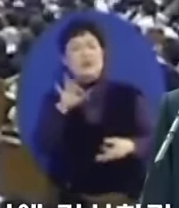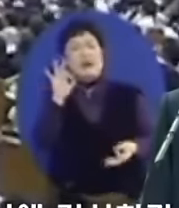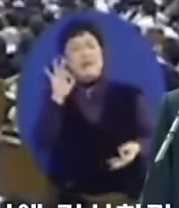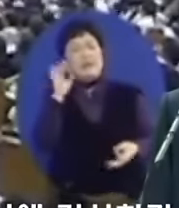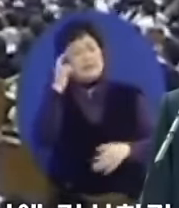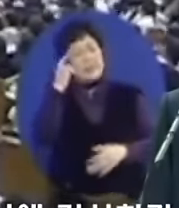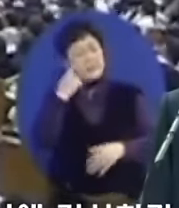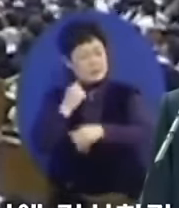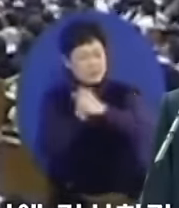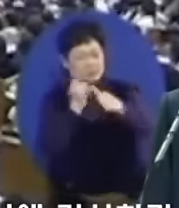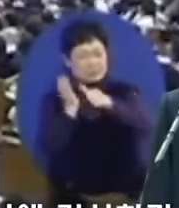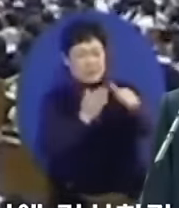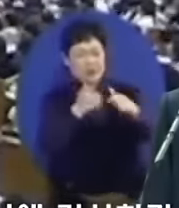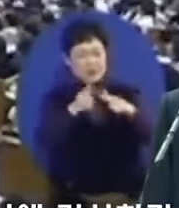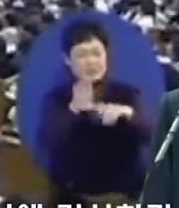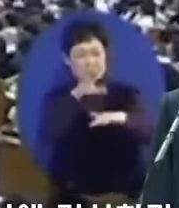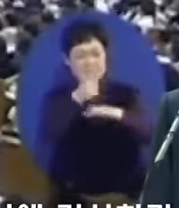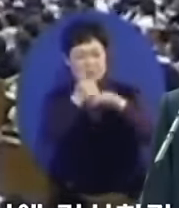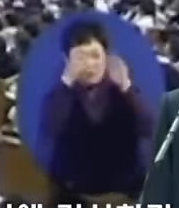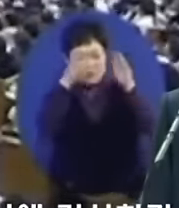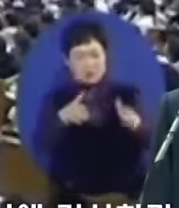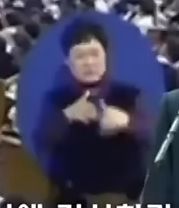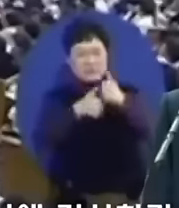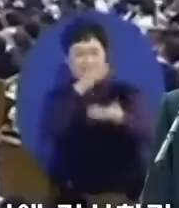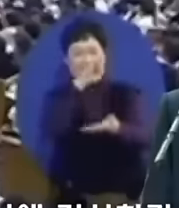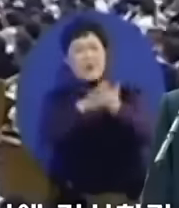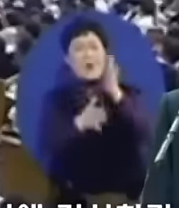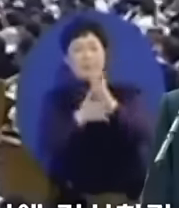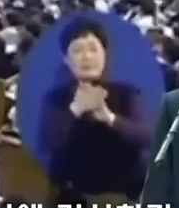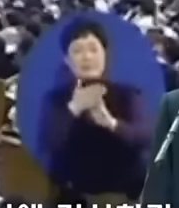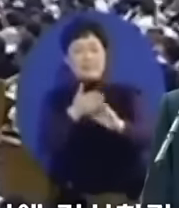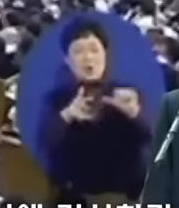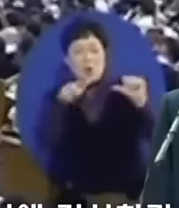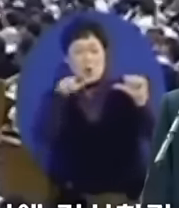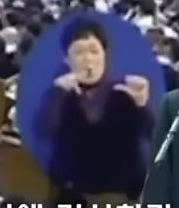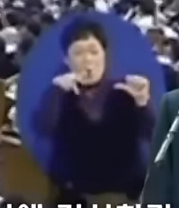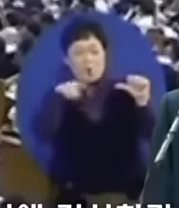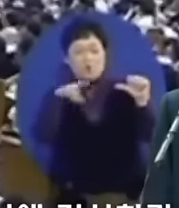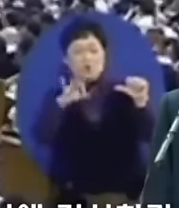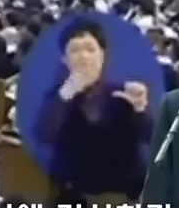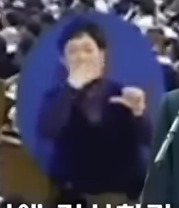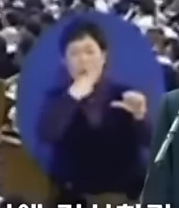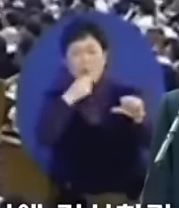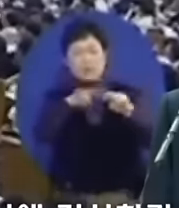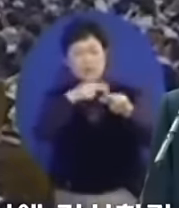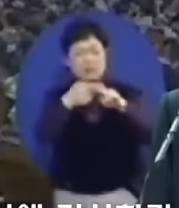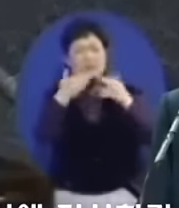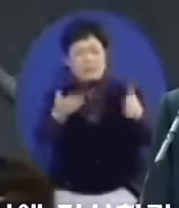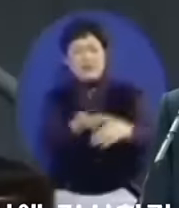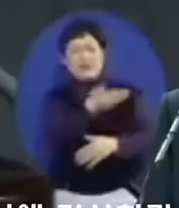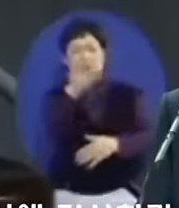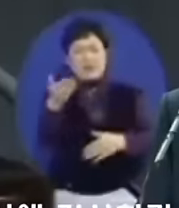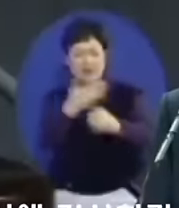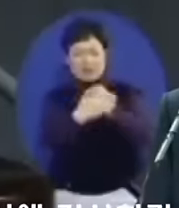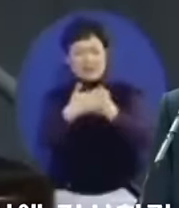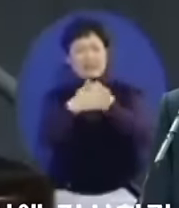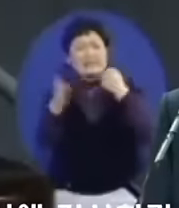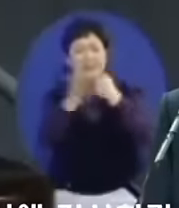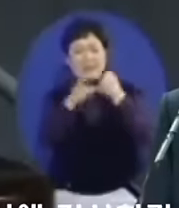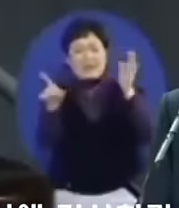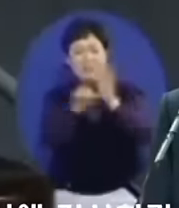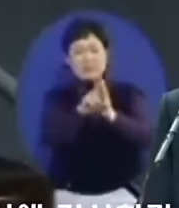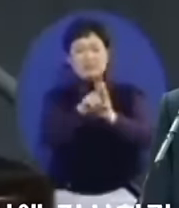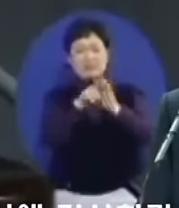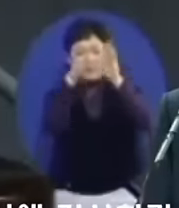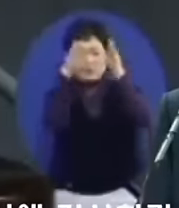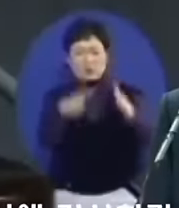보세요. 예수 그리스도를 통해서 하나님이 값없이 오중복음을 선물로 주셨습니다. 너희가 그 은혜를 인하여 믿음으로